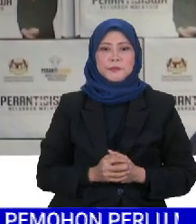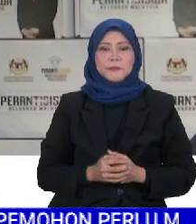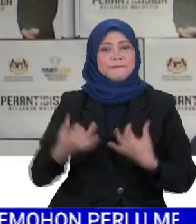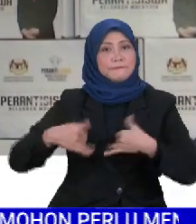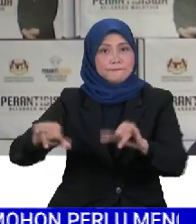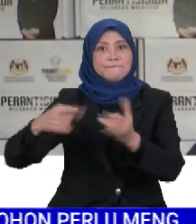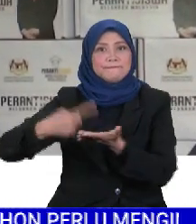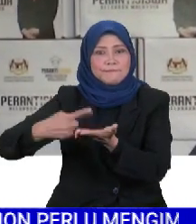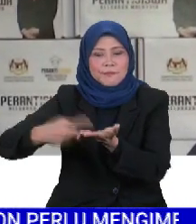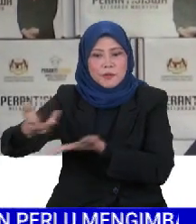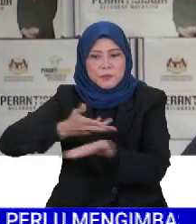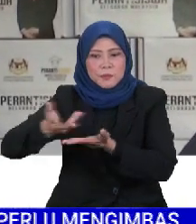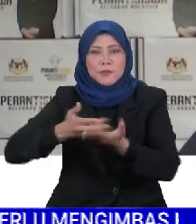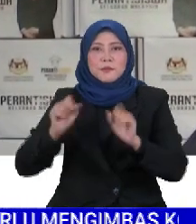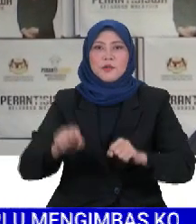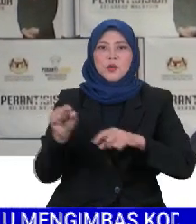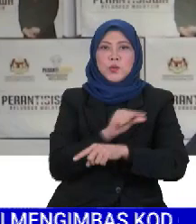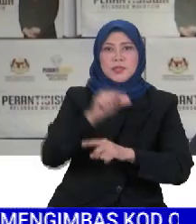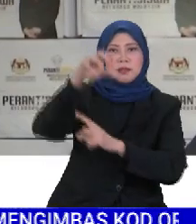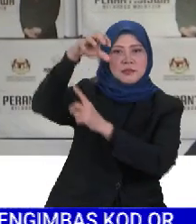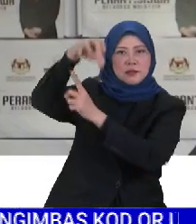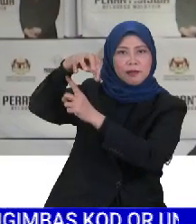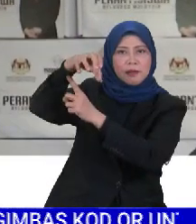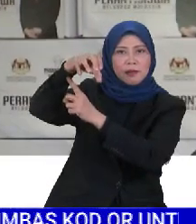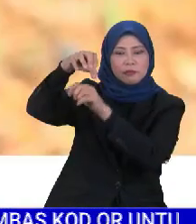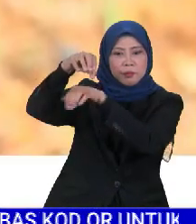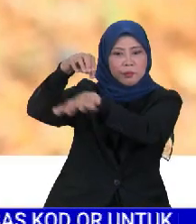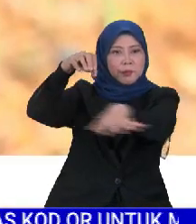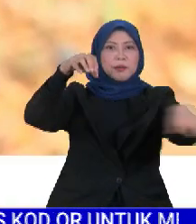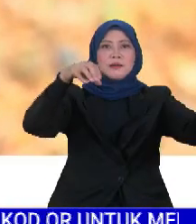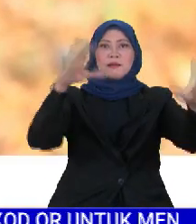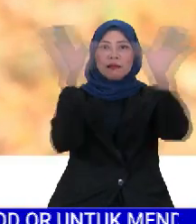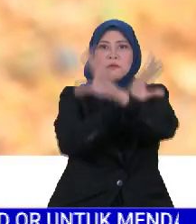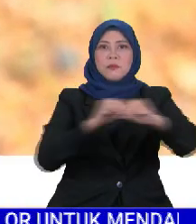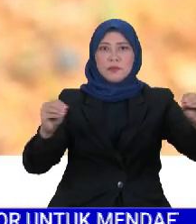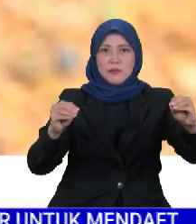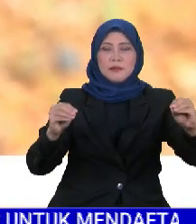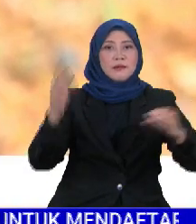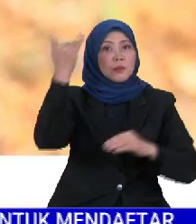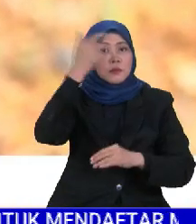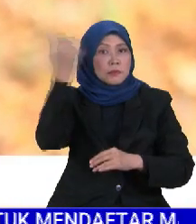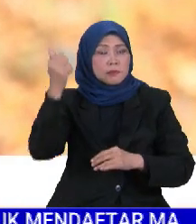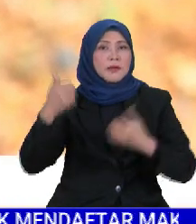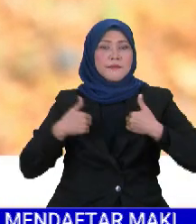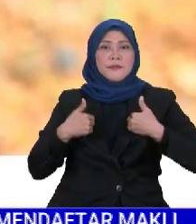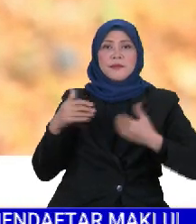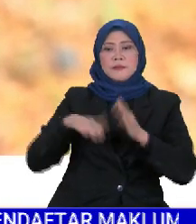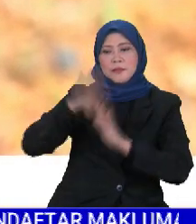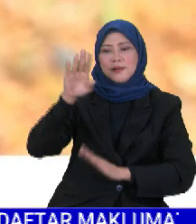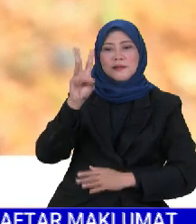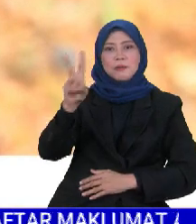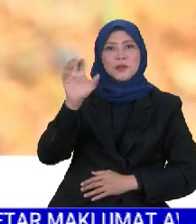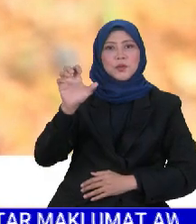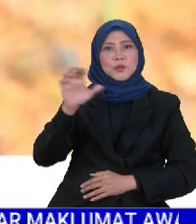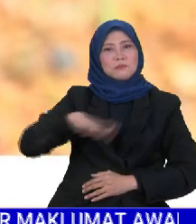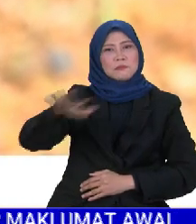sedang berunding untuk meningkatkan penggunaan satelit di Sarawak kerana terdapat lebih kurang 600 lagi